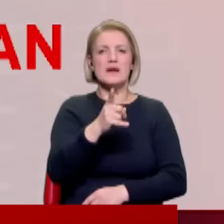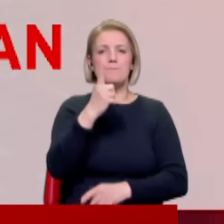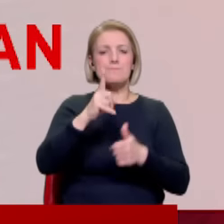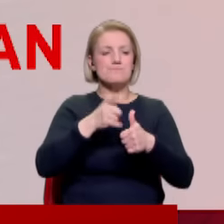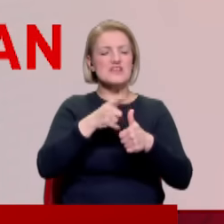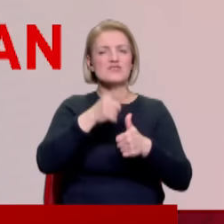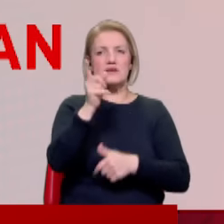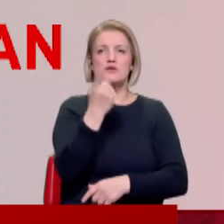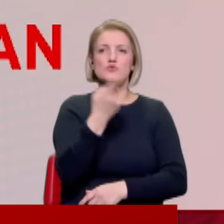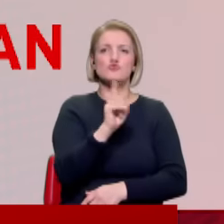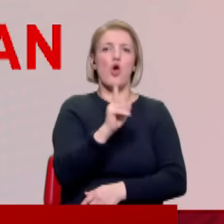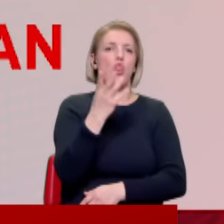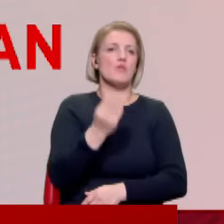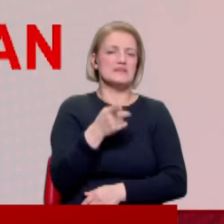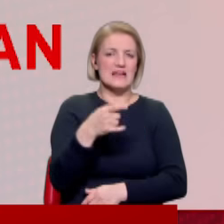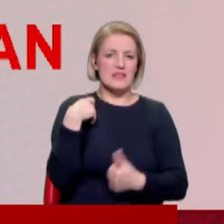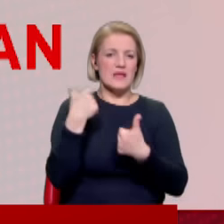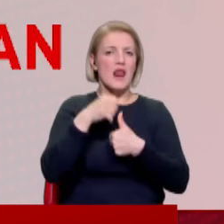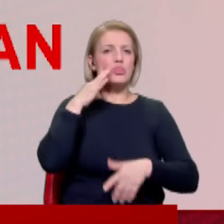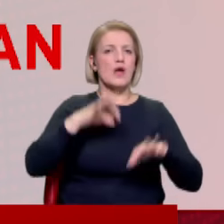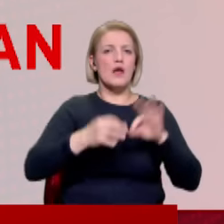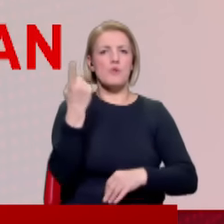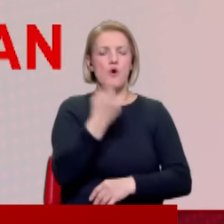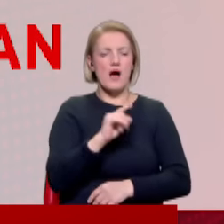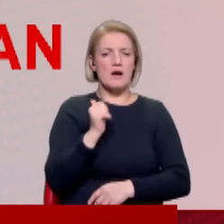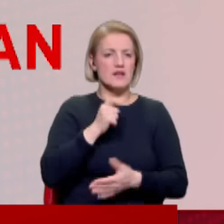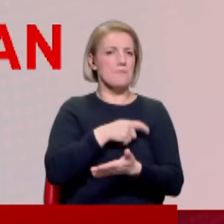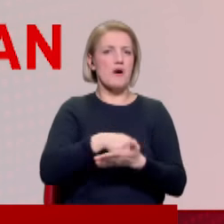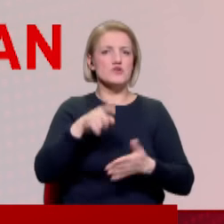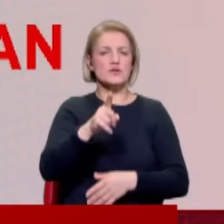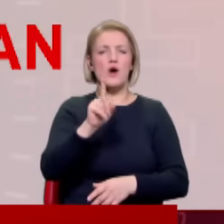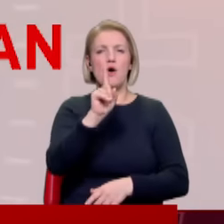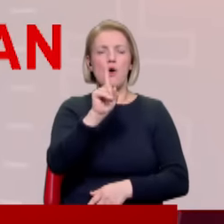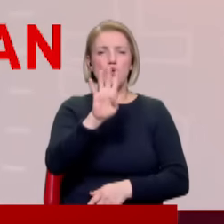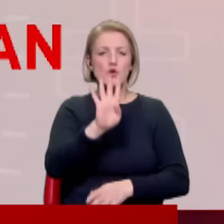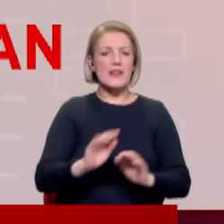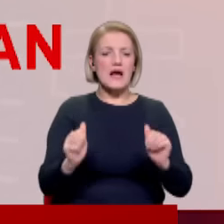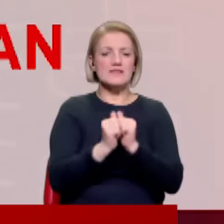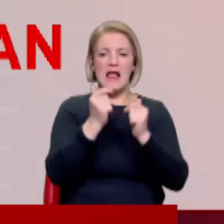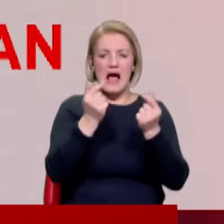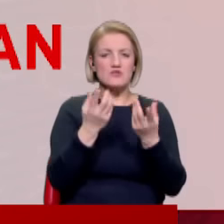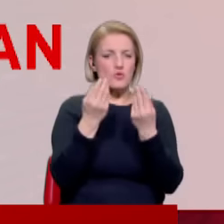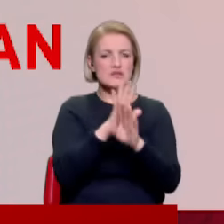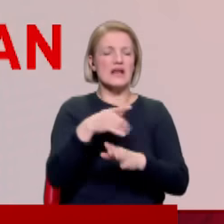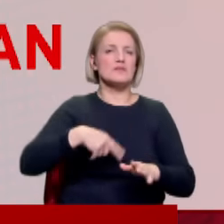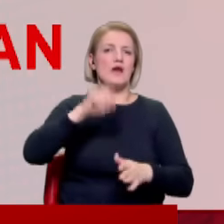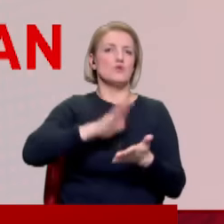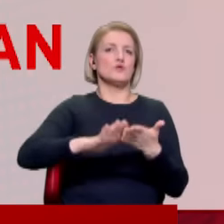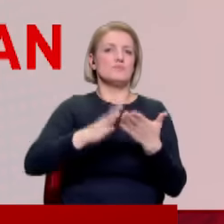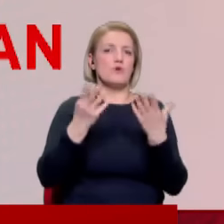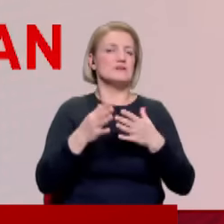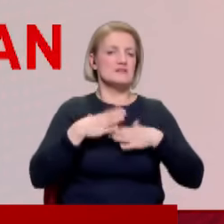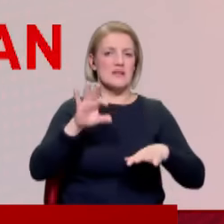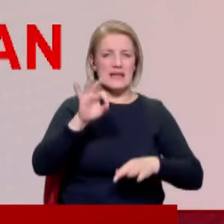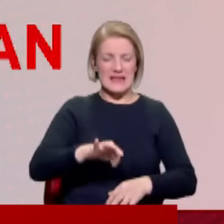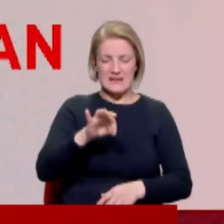birinci diliminin %10 olması, yeniden değerleme oranında ve asgari ücretin 14 katından az olmayacak şekilde güncellenmesi. Bugün